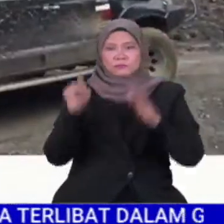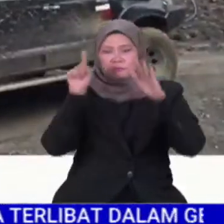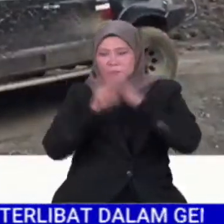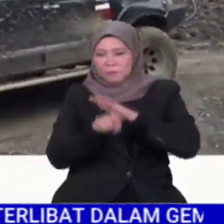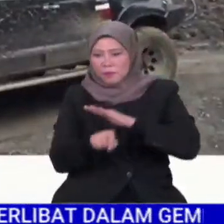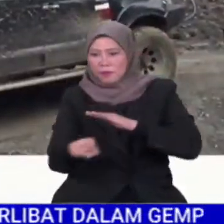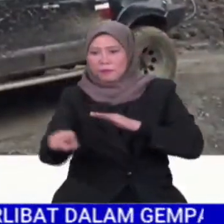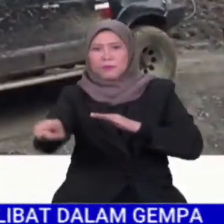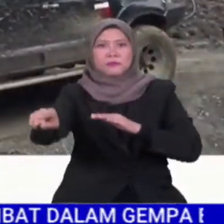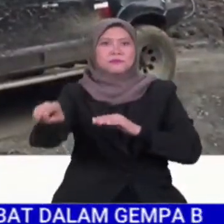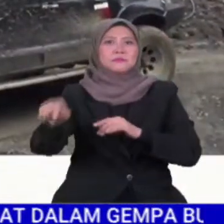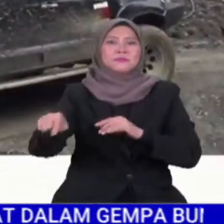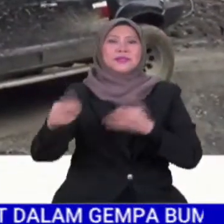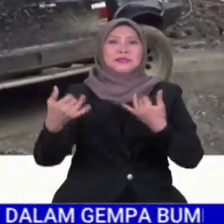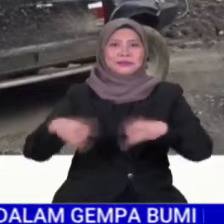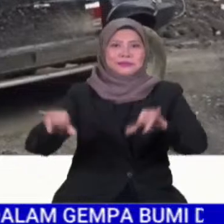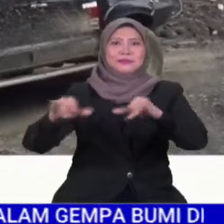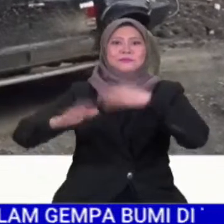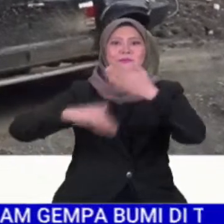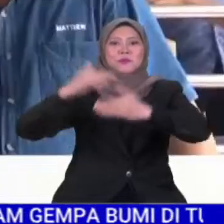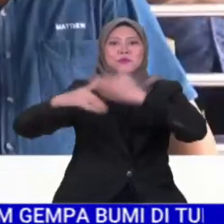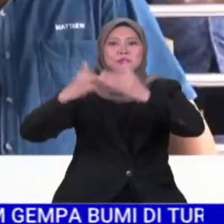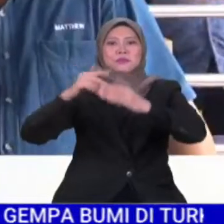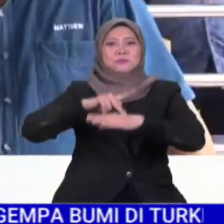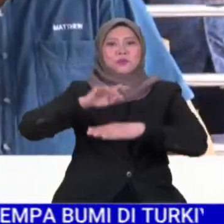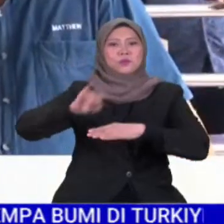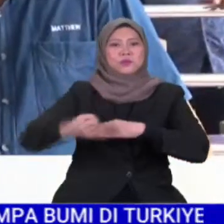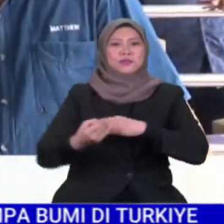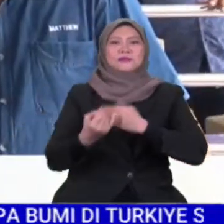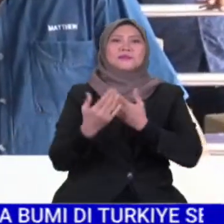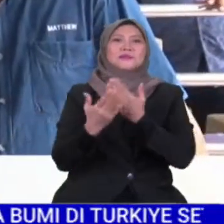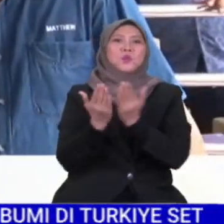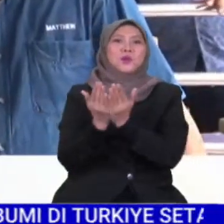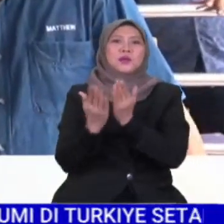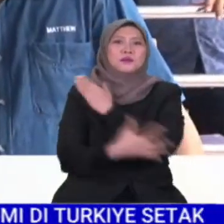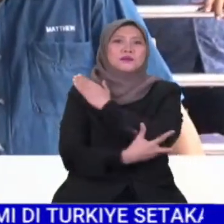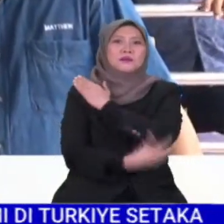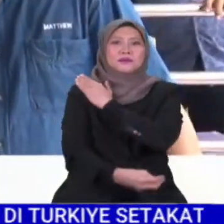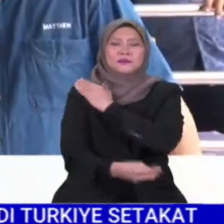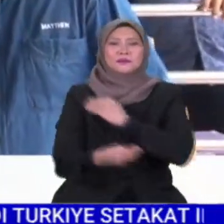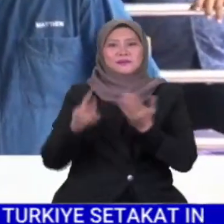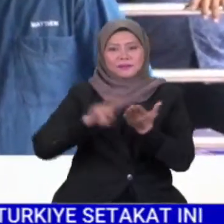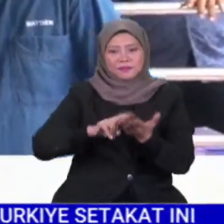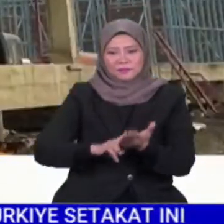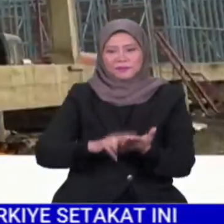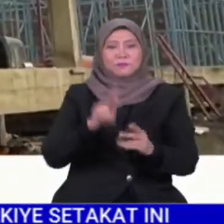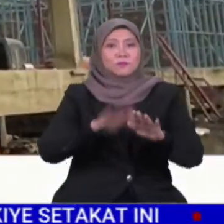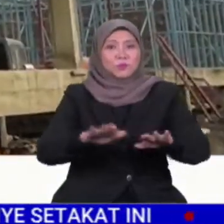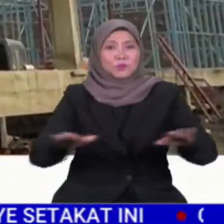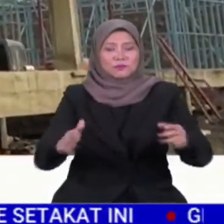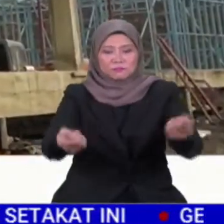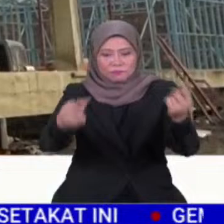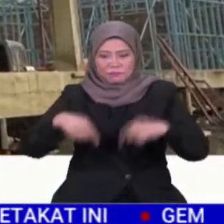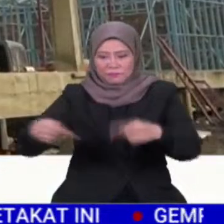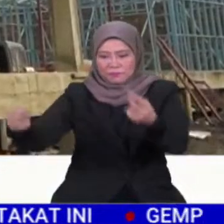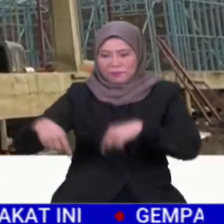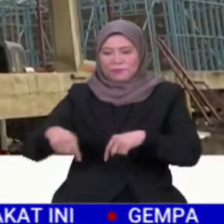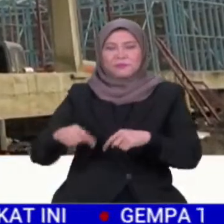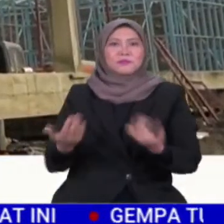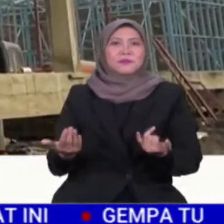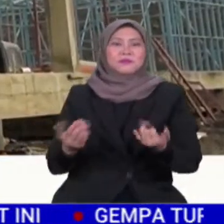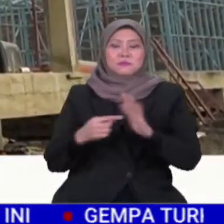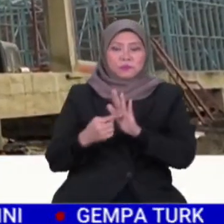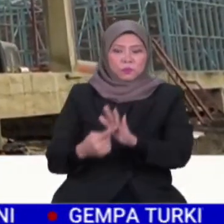pedalaman 3, kini dalam proses pembinaan projek sekolah daif. Sekolah yang mencatat kehadiran murid peribumi yang